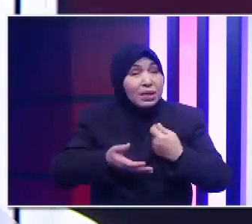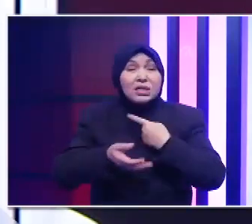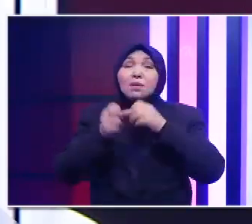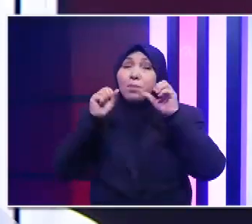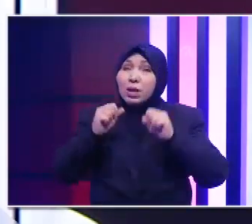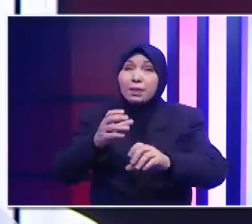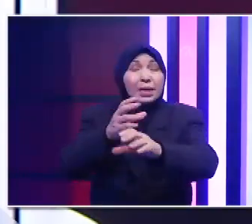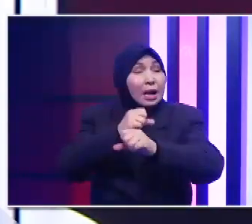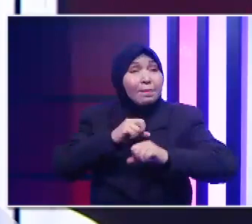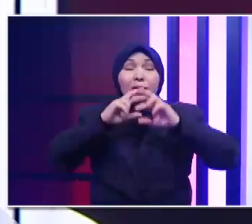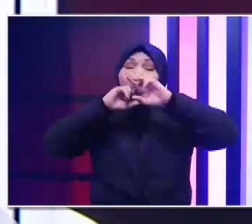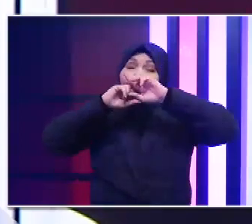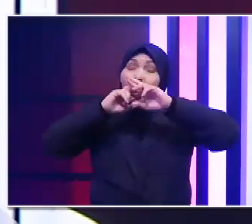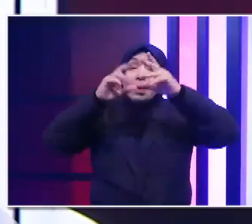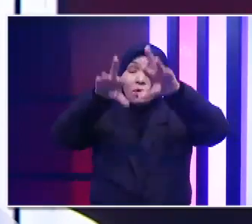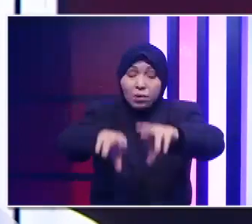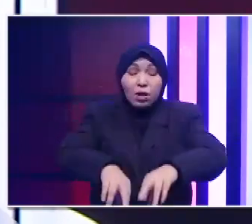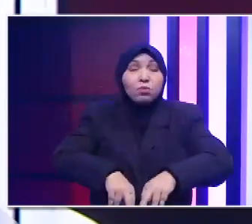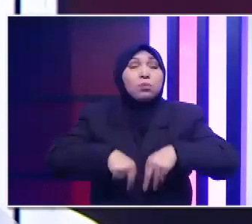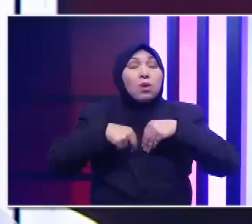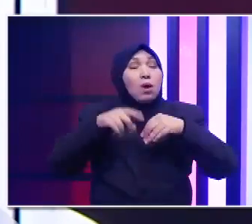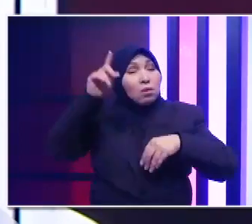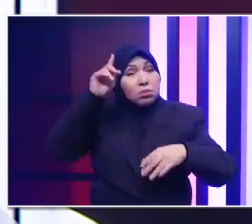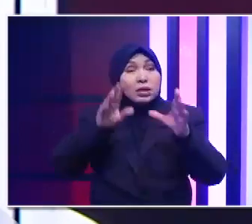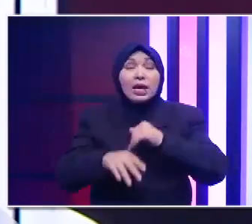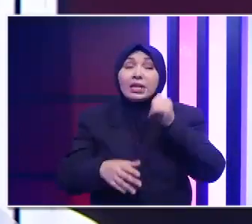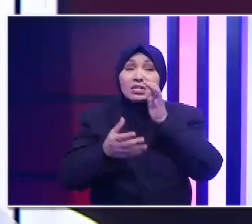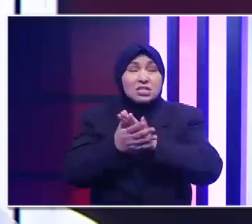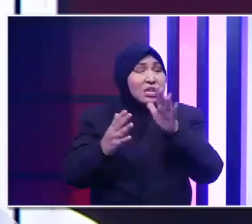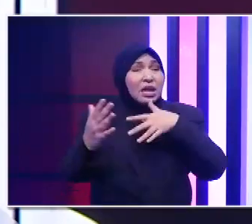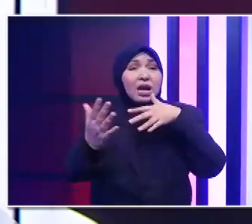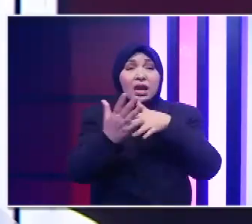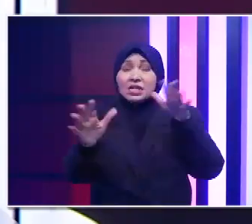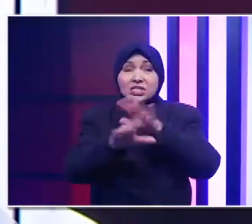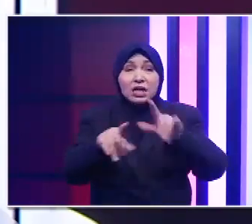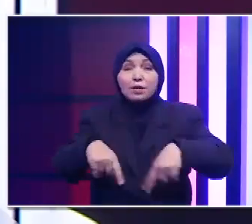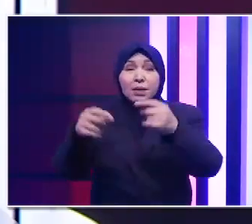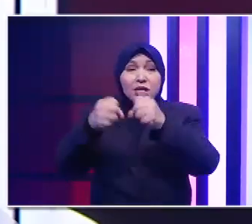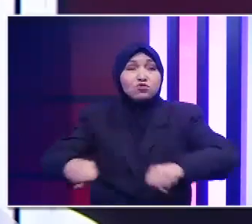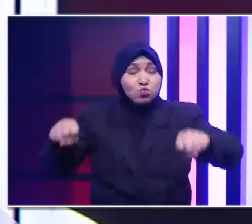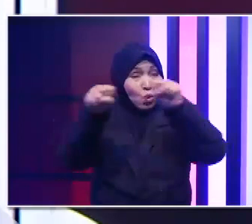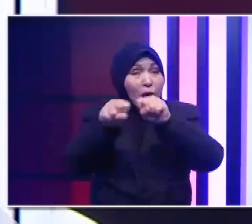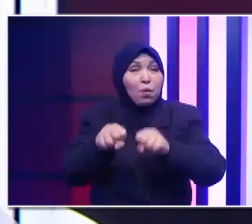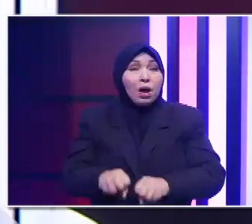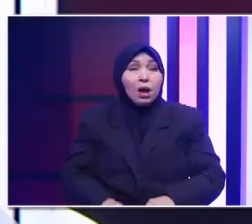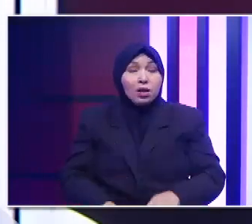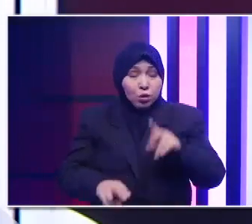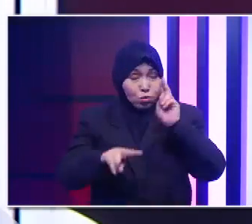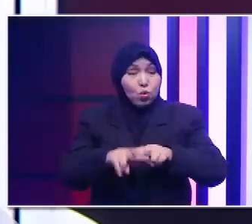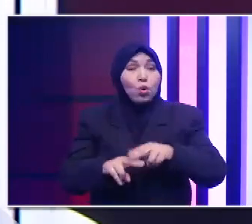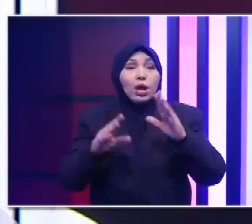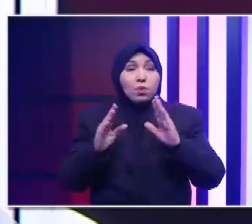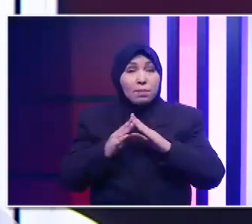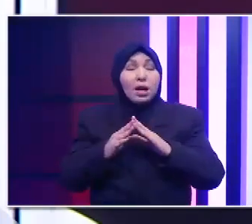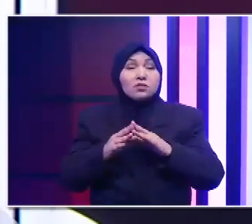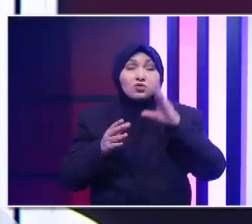boleh mendapat keredhaan Allah subhanahu wa ta'ala yang istri jangan hal yang suami Jangan pergi Surau atau masalah2 duduk Kak